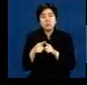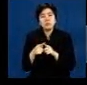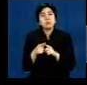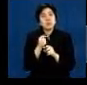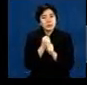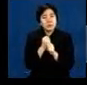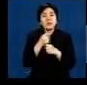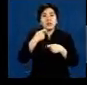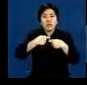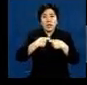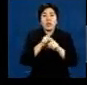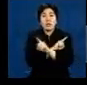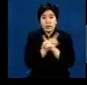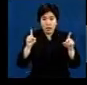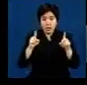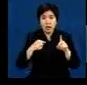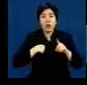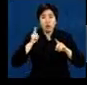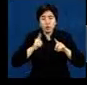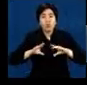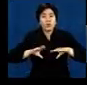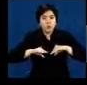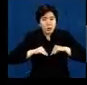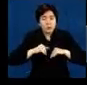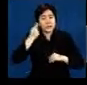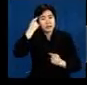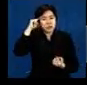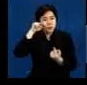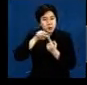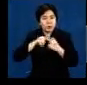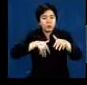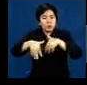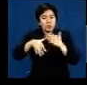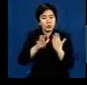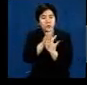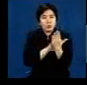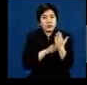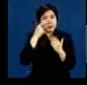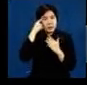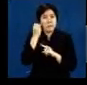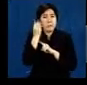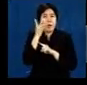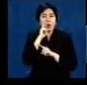ากแต่เราต้องคิดถึงประโยชน์ส่วนรวมมากกว่าความเจ็บปวดส่วนตนค่ะ